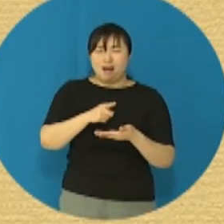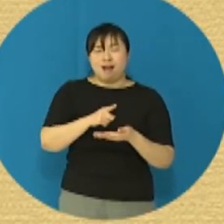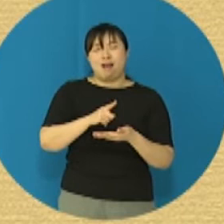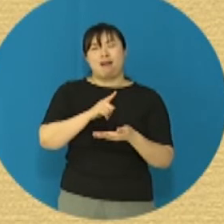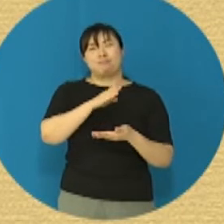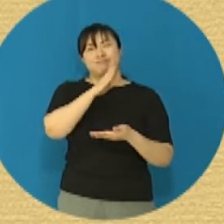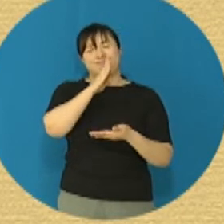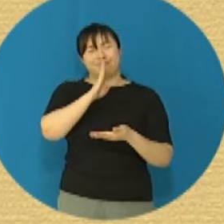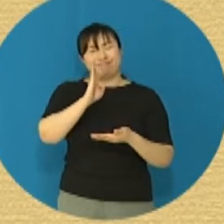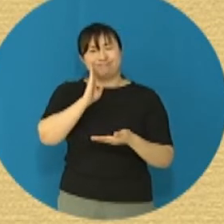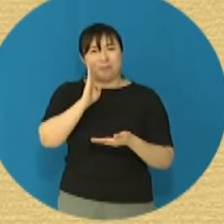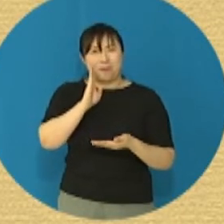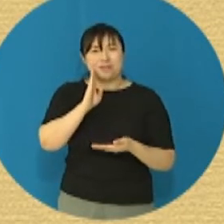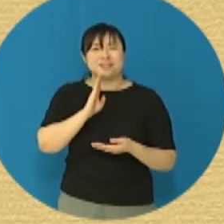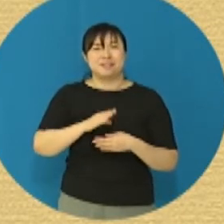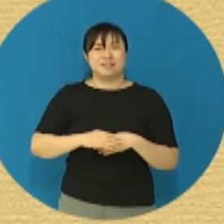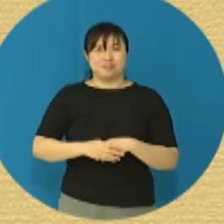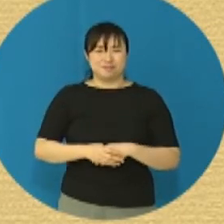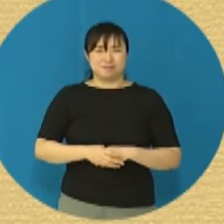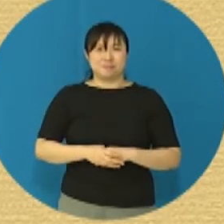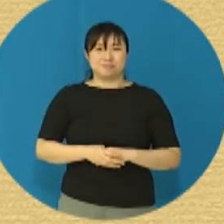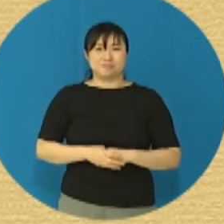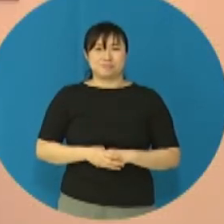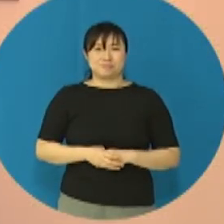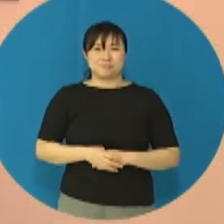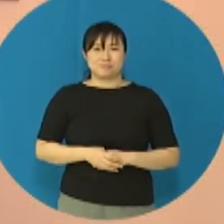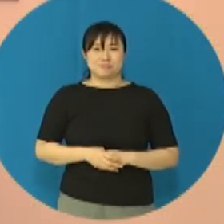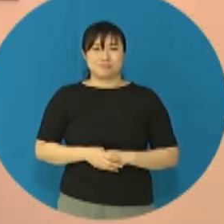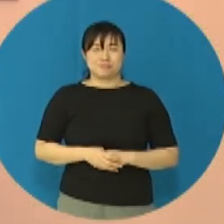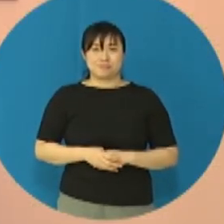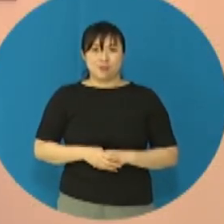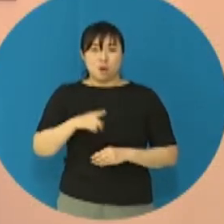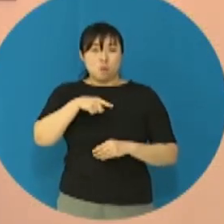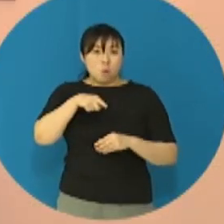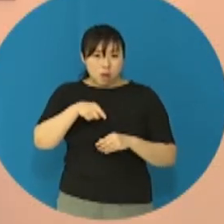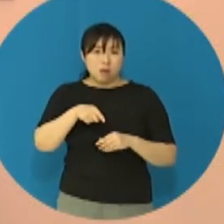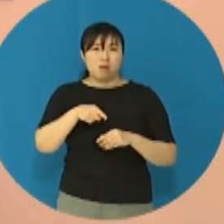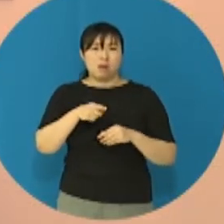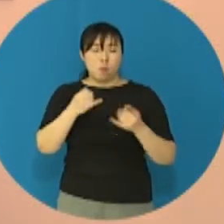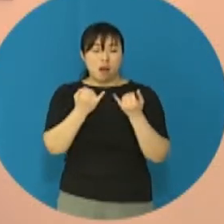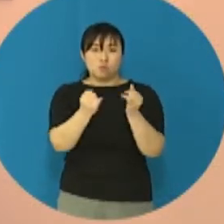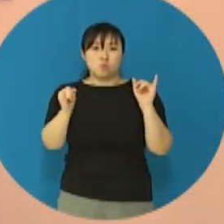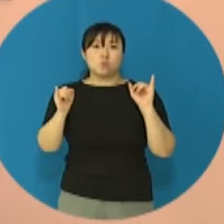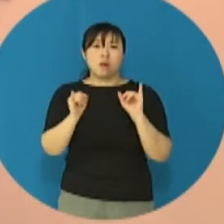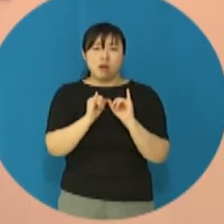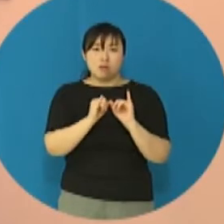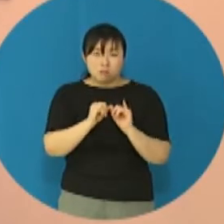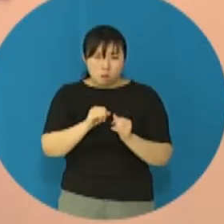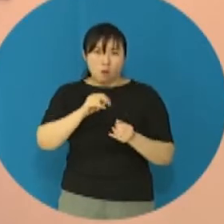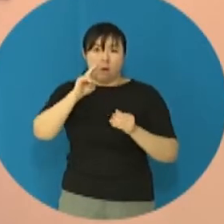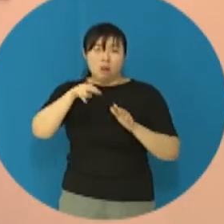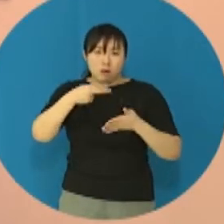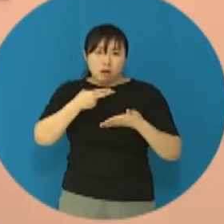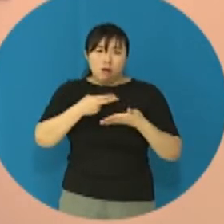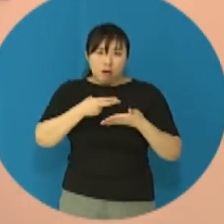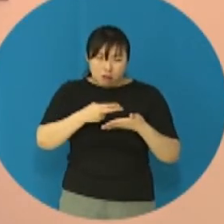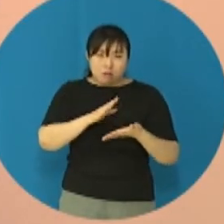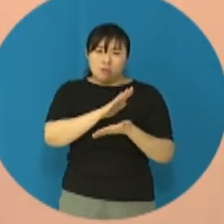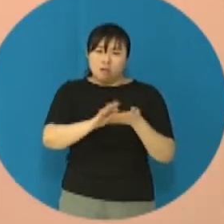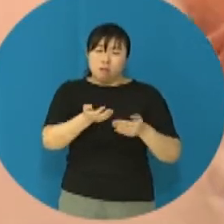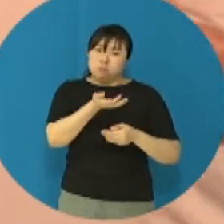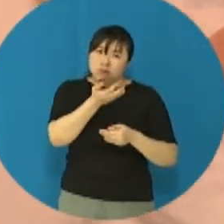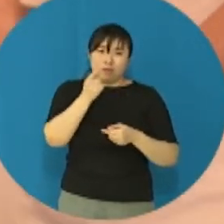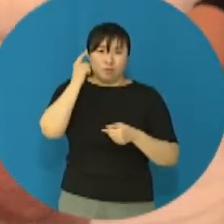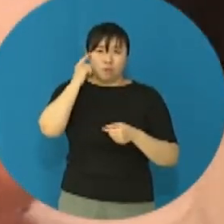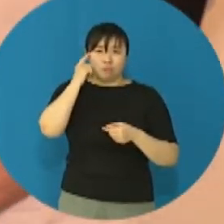ってとっても美味しいです。 ありがとうございます。 これは女性でもペロッと食べちゃいそうですね。 そうですね、